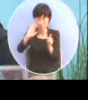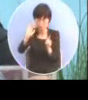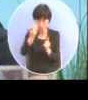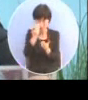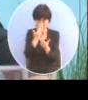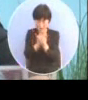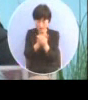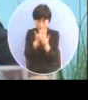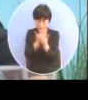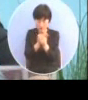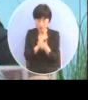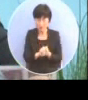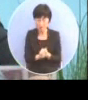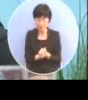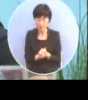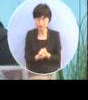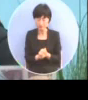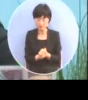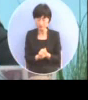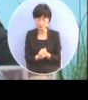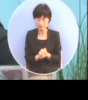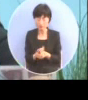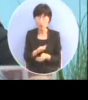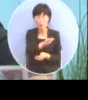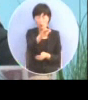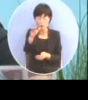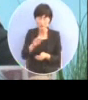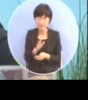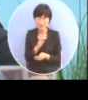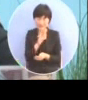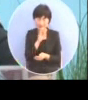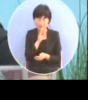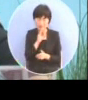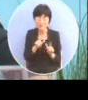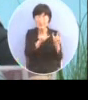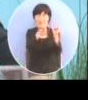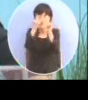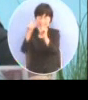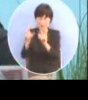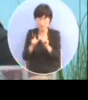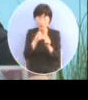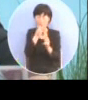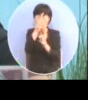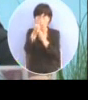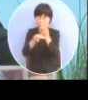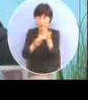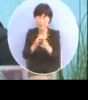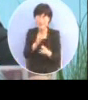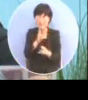Xin Chúa giúp chúng con từ bây giờ kinh nghiệm được Phúc âm, trở thành những người chứng nhân.